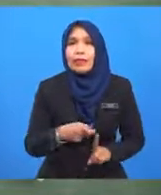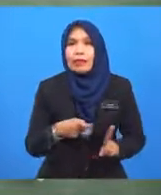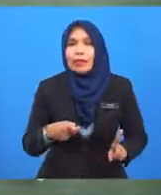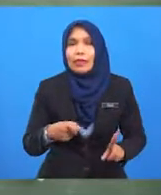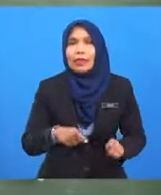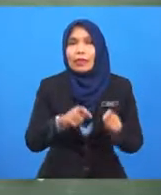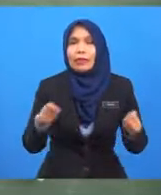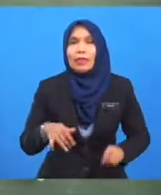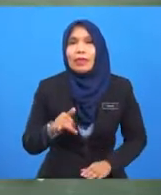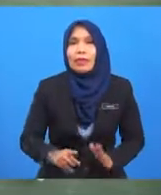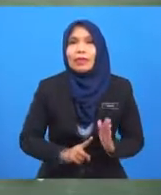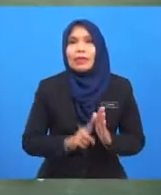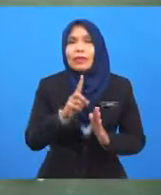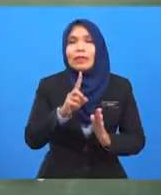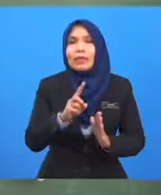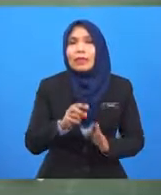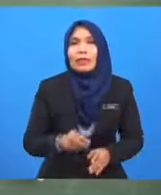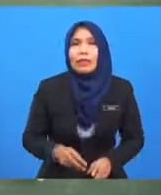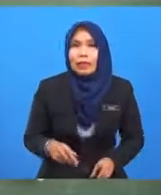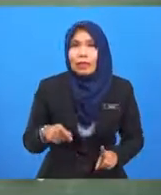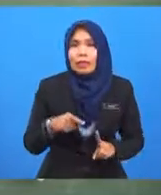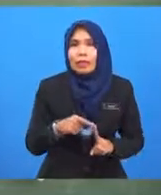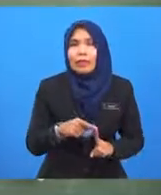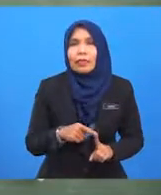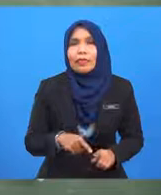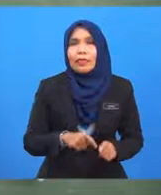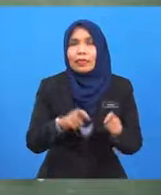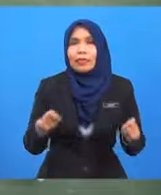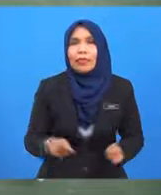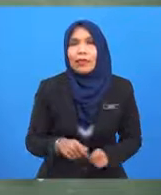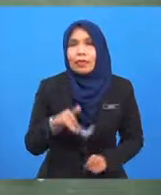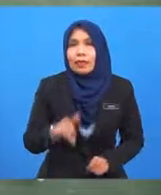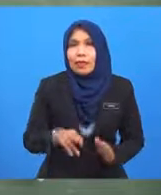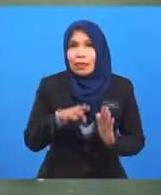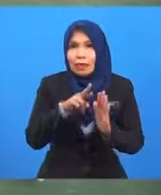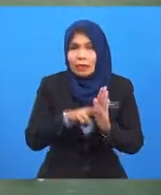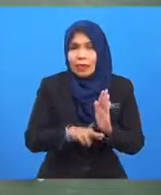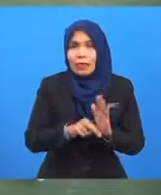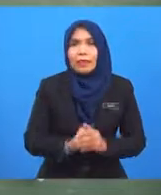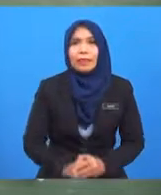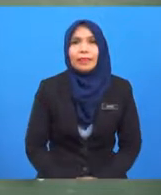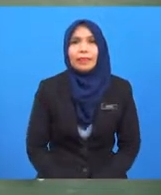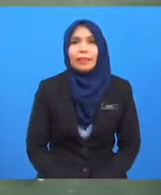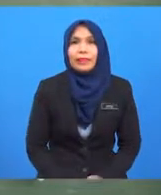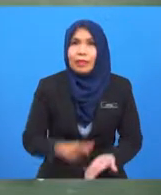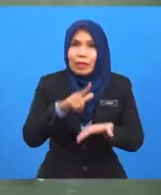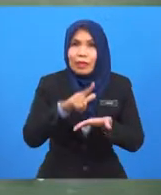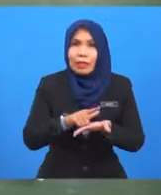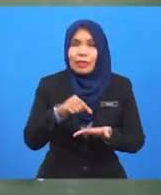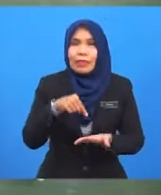tinggi ke tempat yang lebih rendah atau sebaliknya. Landasan